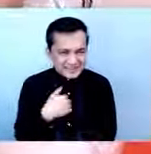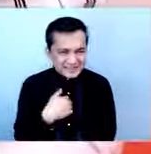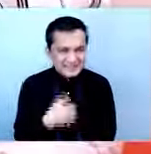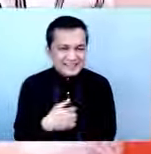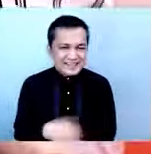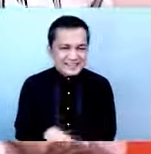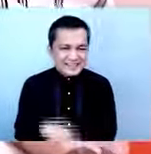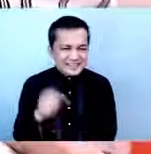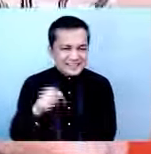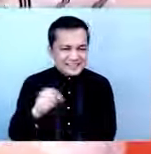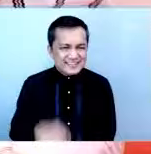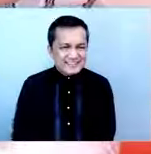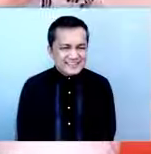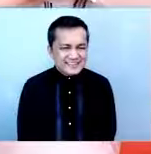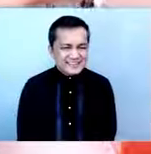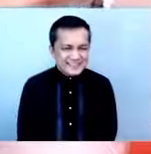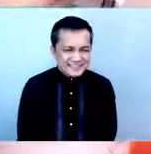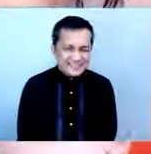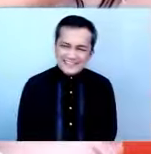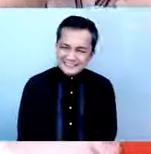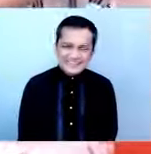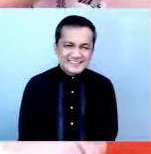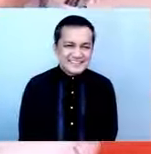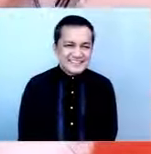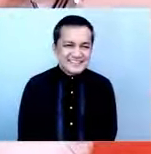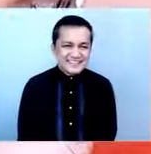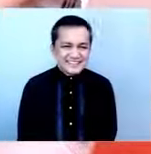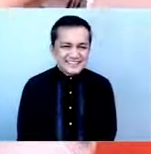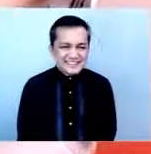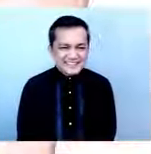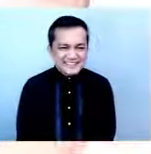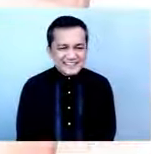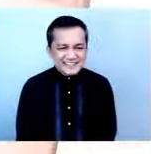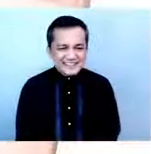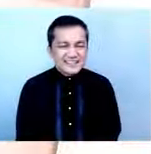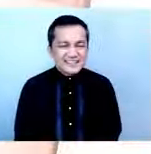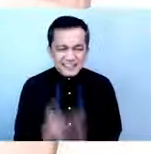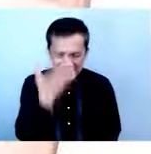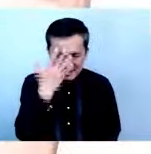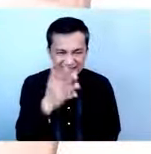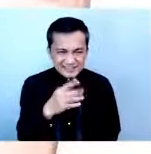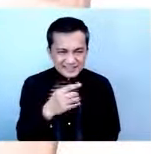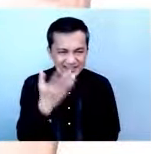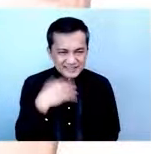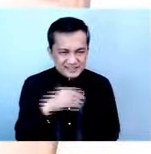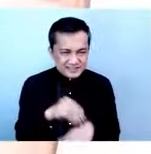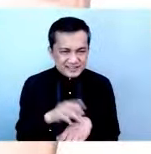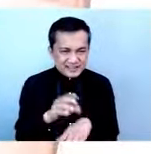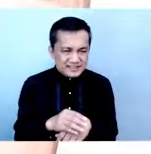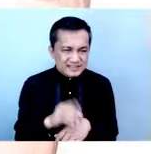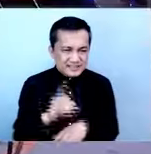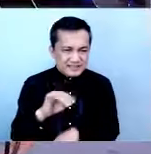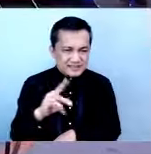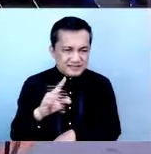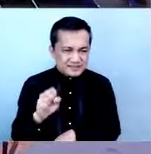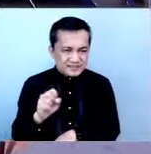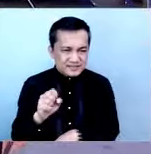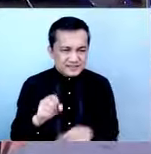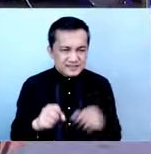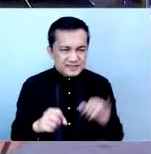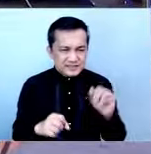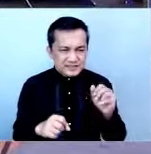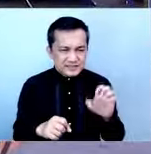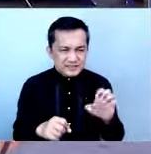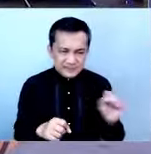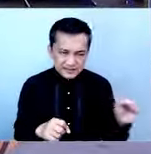Tanong! Yun ang tanong! Ay, nako. Pero maganda yung mga payong binigay ni Dimples at saka ni Jess din. And